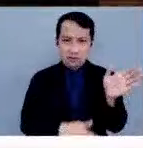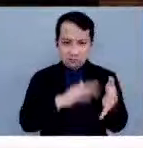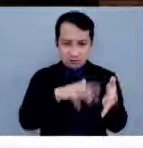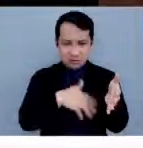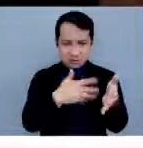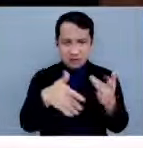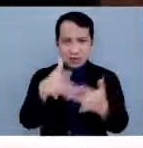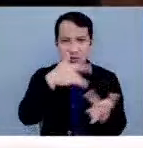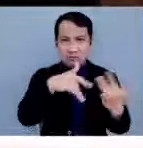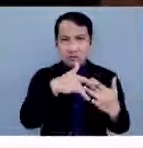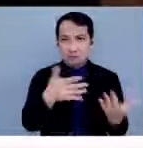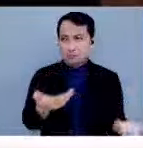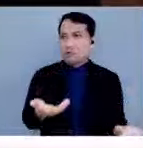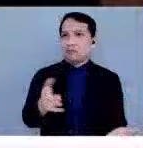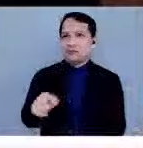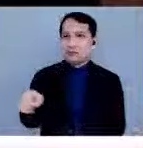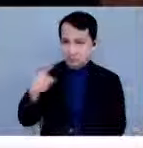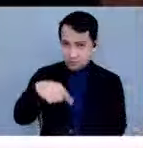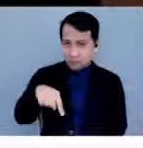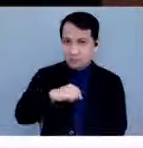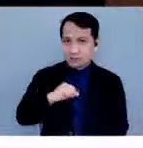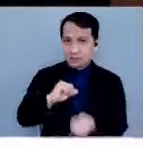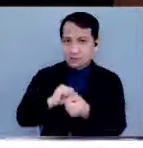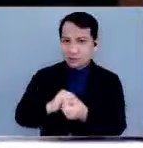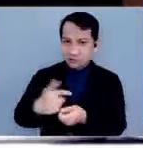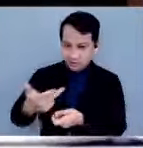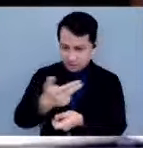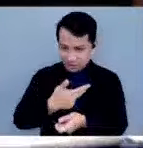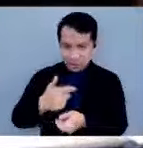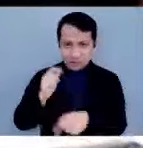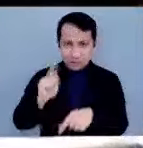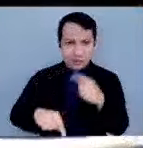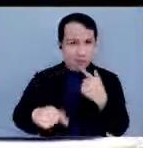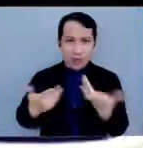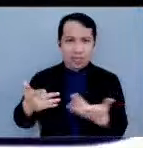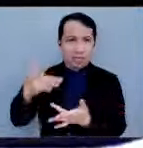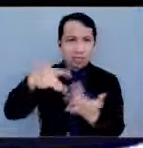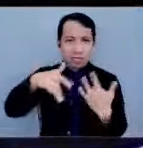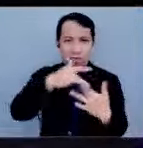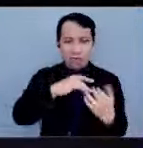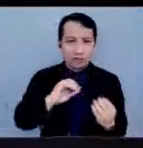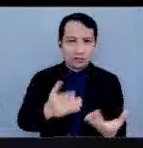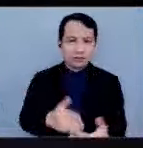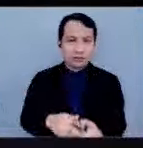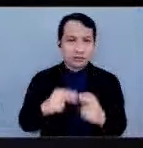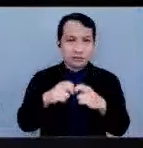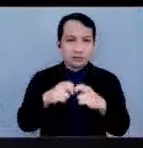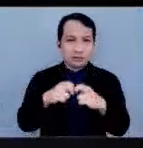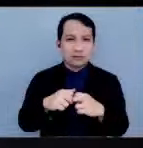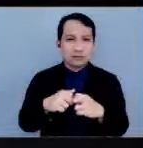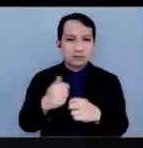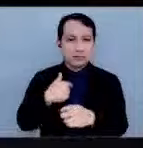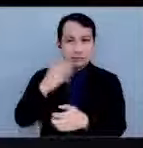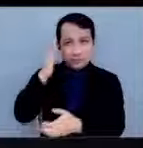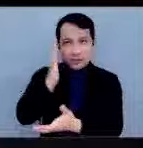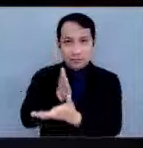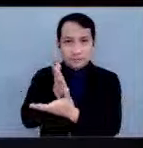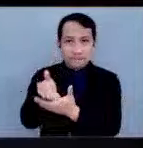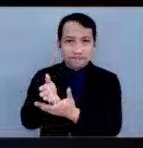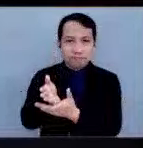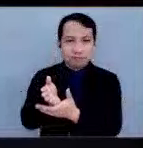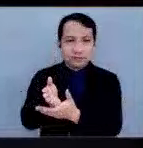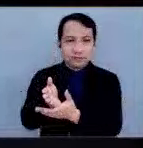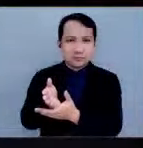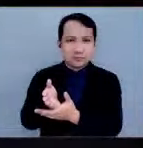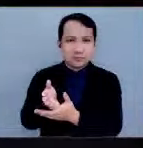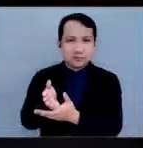You know, yung kasama ko, yung kasama niyo kami, you know, we don't make pasyal. Even in the places that I know or I've spent a lot of